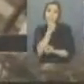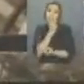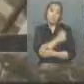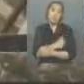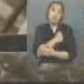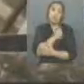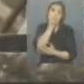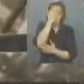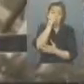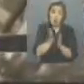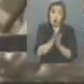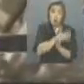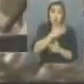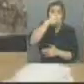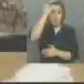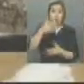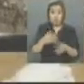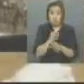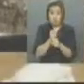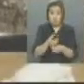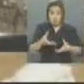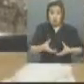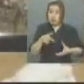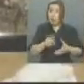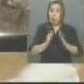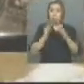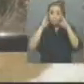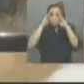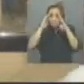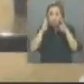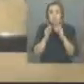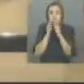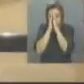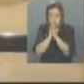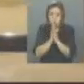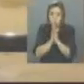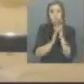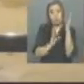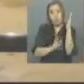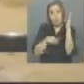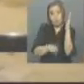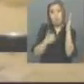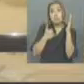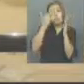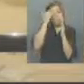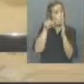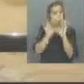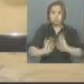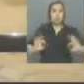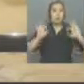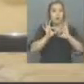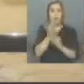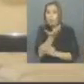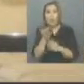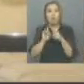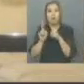งฆ์เป็นที่ศรัทธาของชาวจังหวัดชุมพรและจังหวัดใกล้เคียงเนื่องจากมีความศักดิ์สิทธิ์ผู้รับเหมายอมรับนะคะว่า